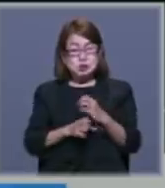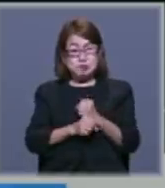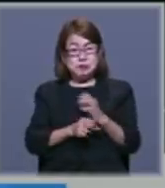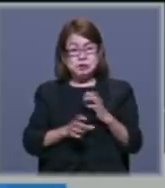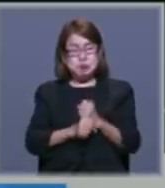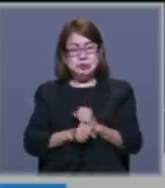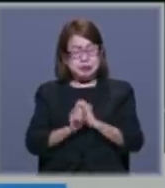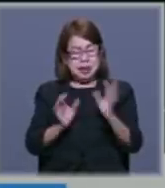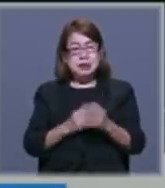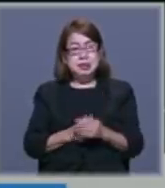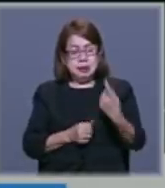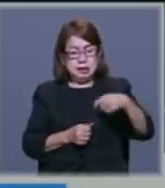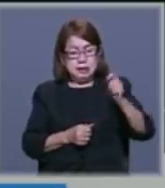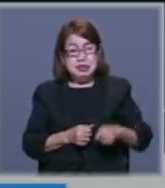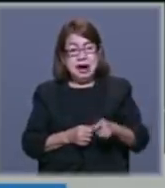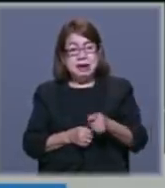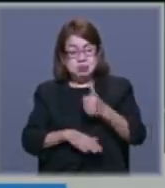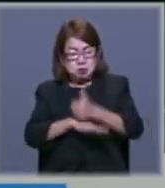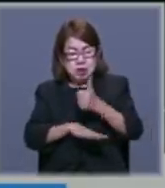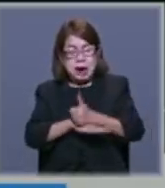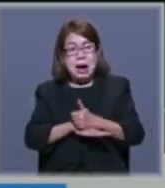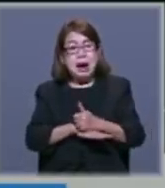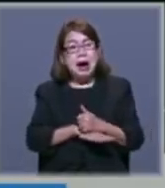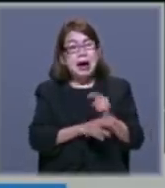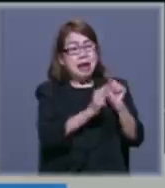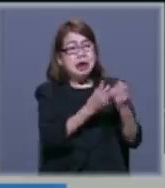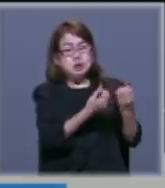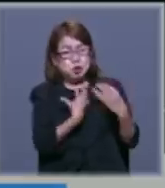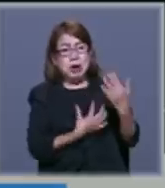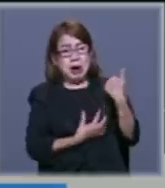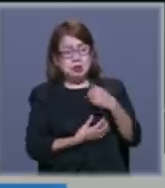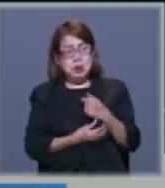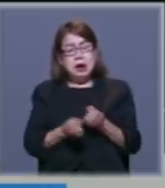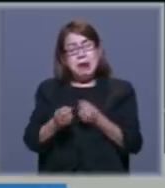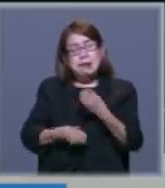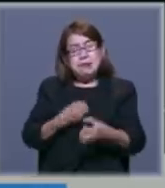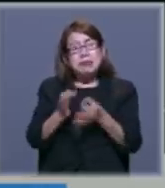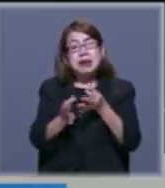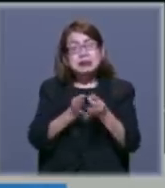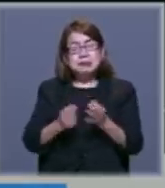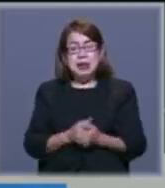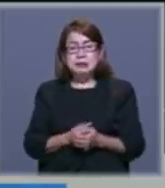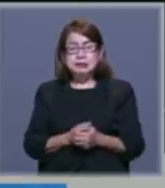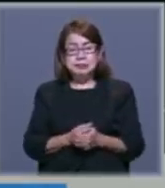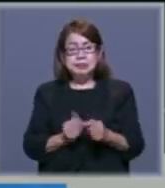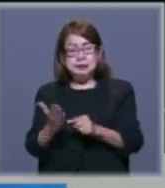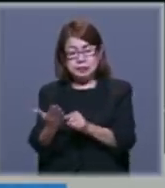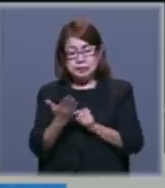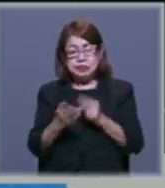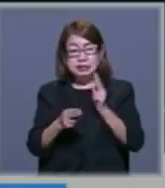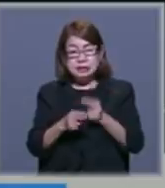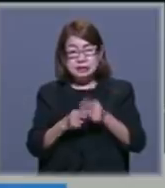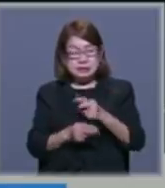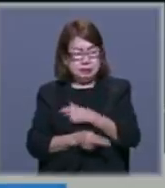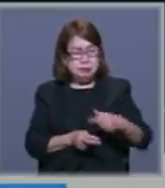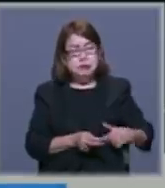ศาลมูลท่านหนึ่งอาจารย์นครินทร์เมฆไตรรัตน์เป็นอาจารย์เก่าของผมเองเนี่ยครับอธิบายแบบนี้ว่าเรื่องของการเสนอชื่อทูลกระหม่อมนั้นอา